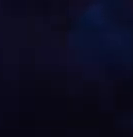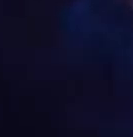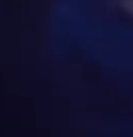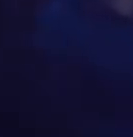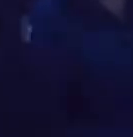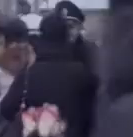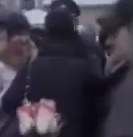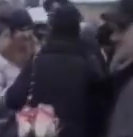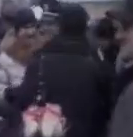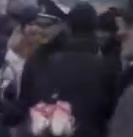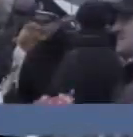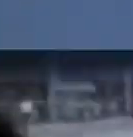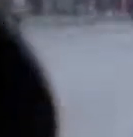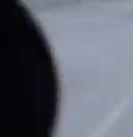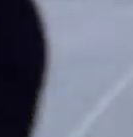Музика